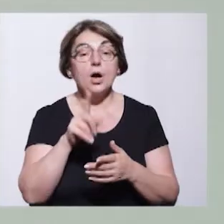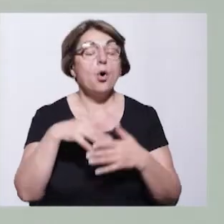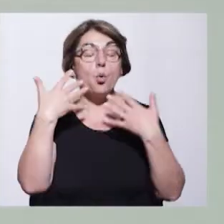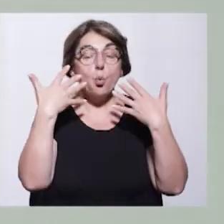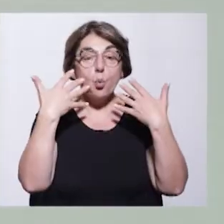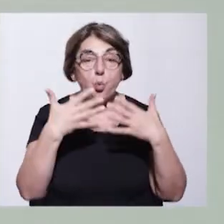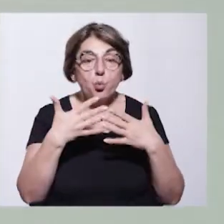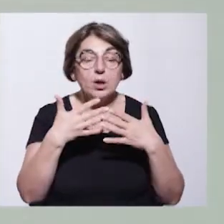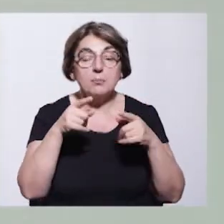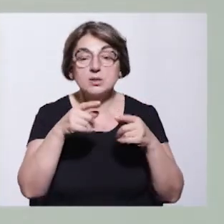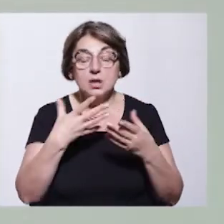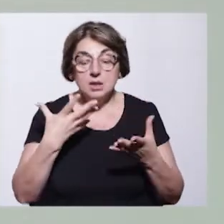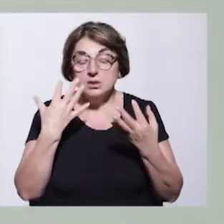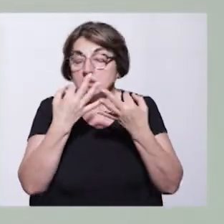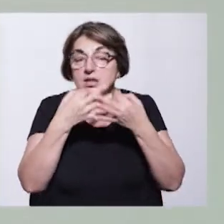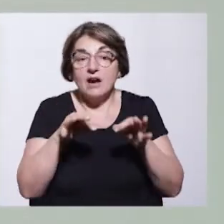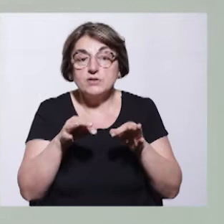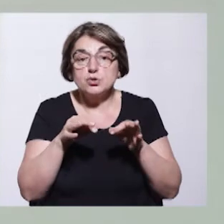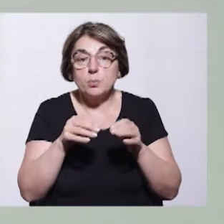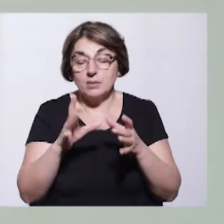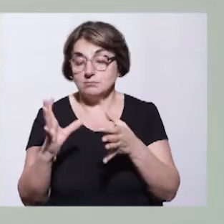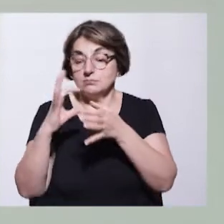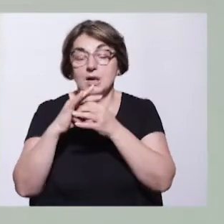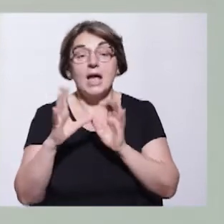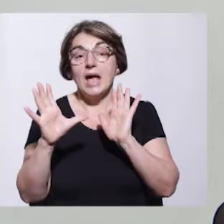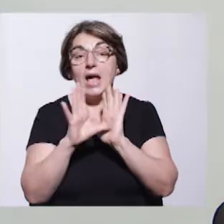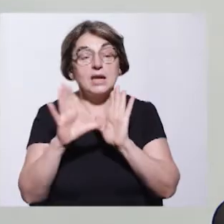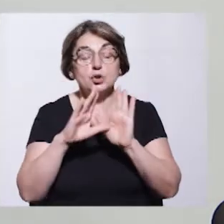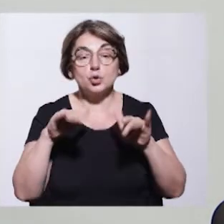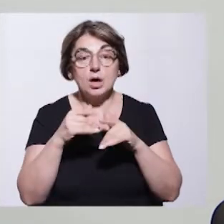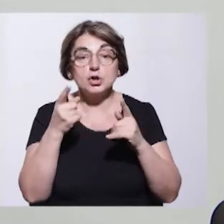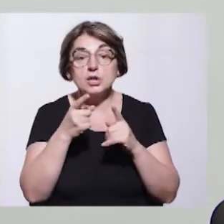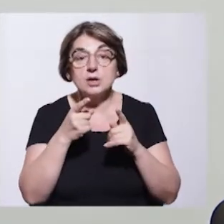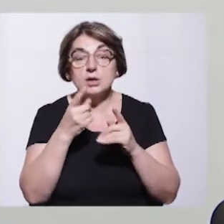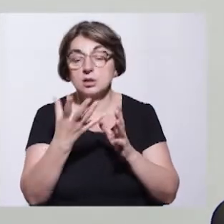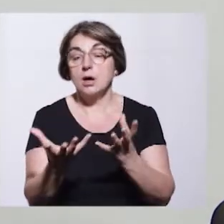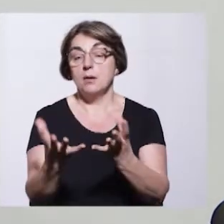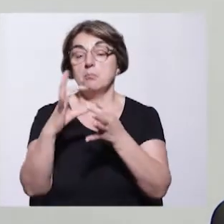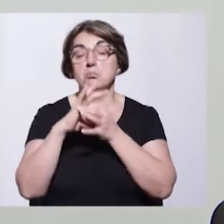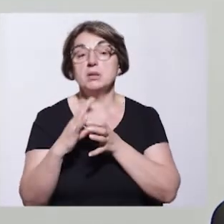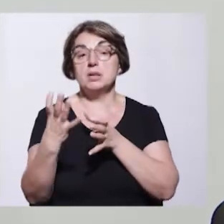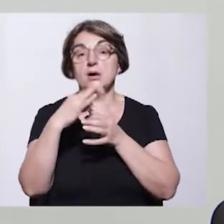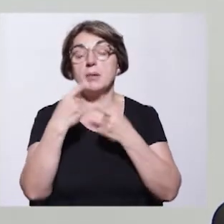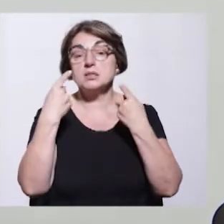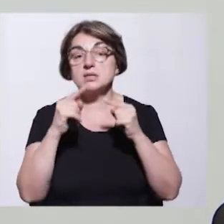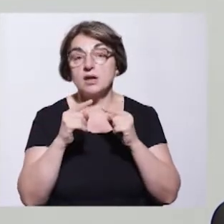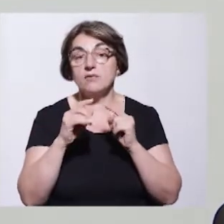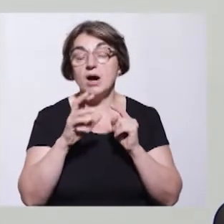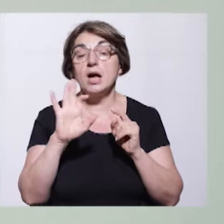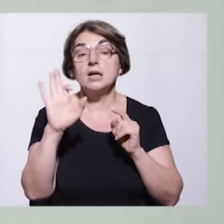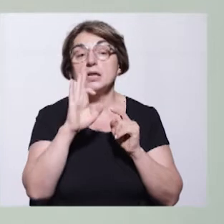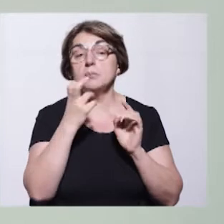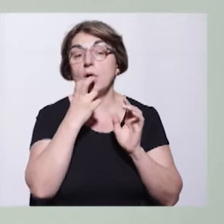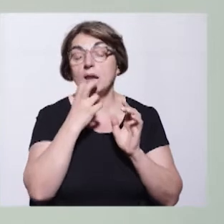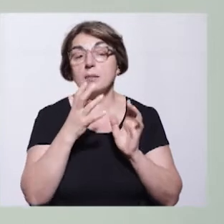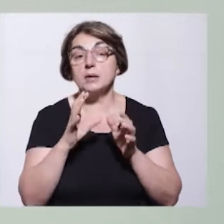აღარ აქვს თავისუფალი სავალენტო ელექტრონი, რომლითაც იგი მიერთებდა სხვა ელემენტის ატომს.